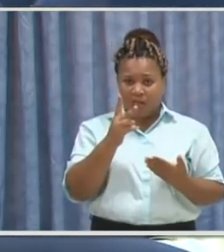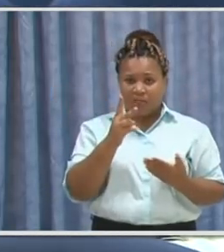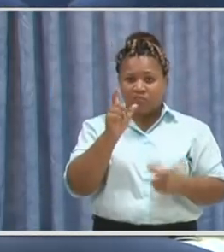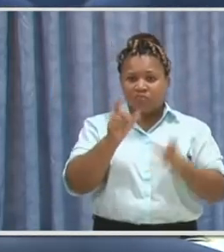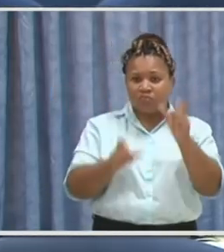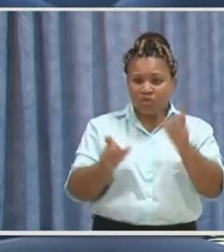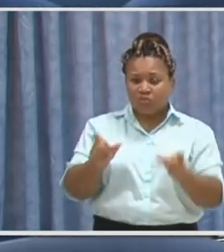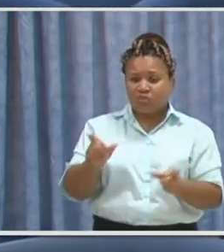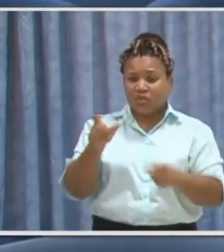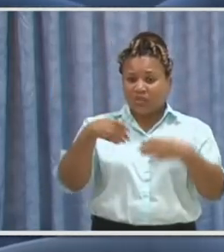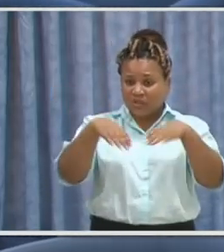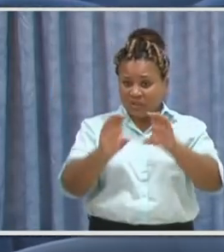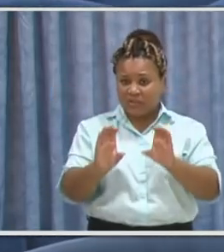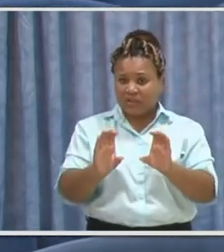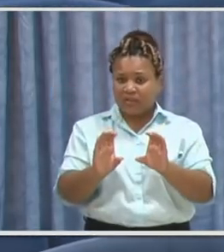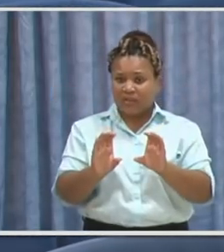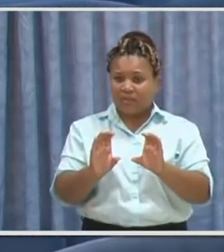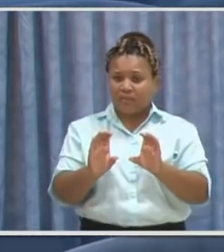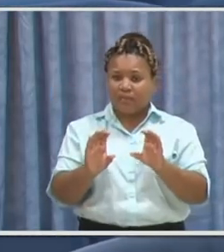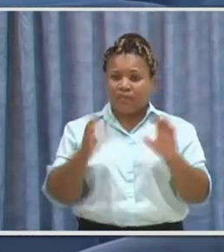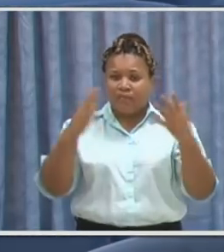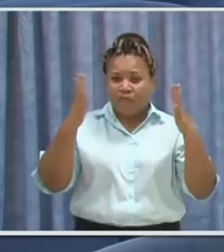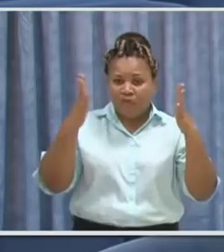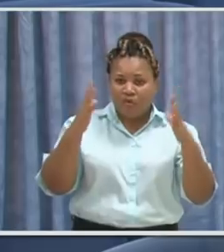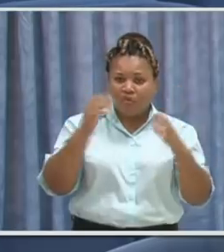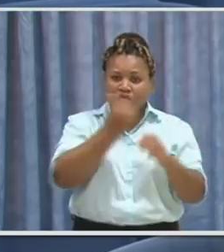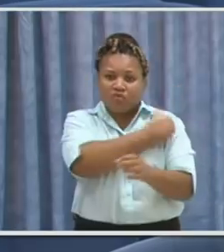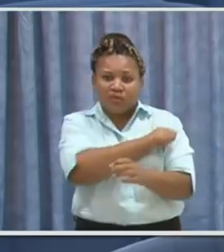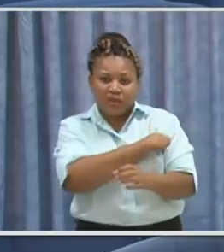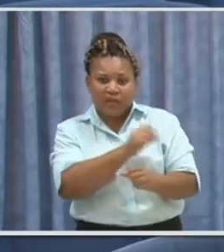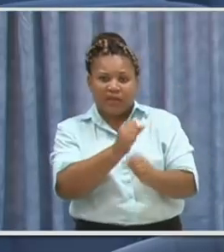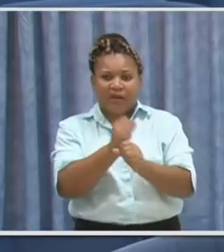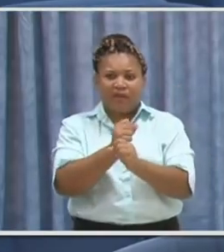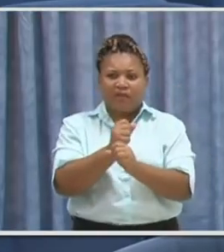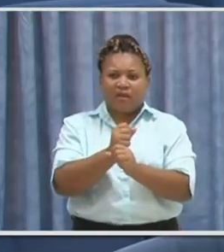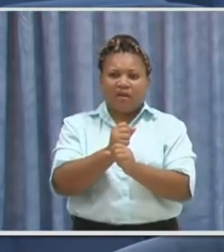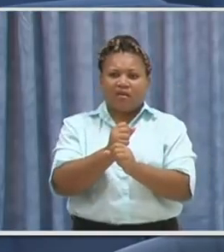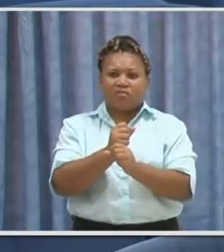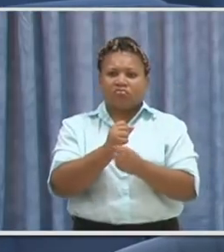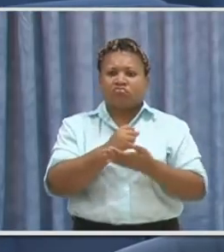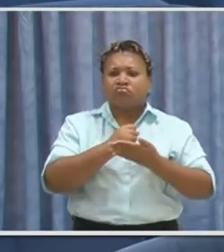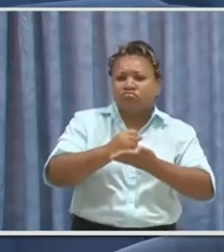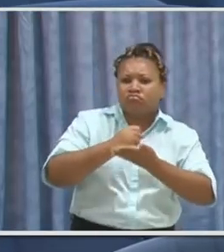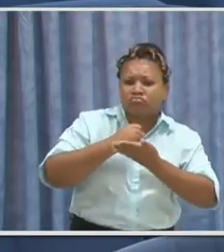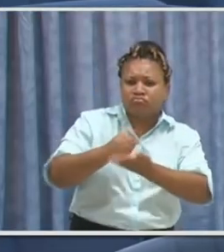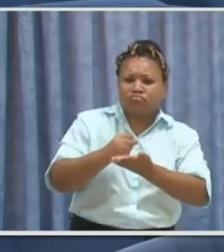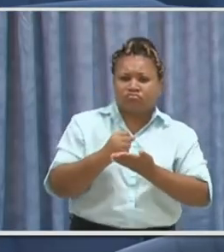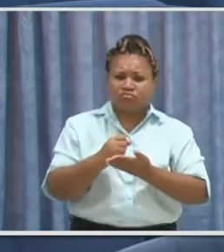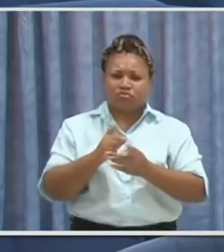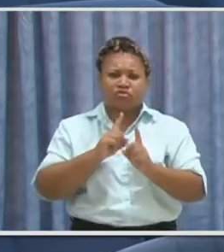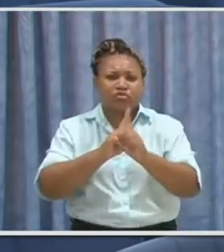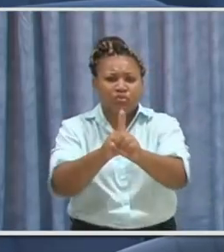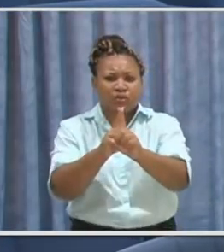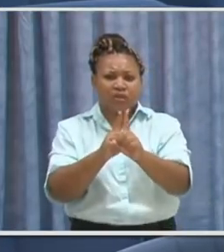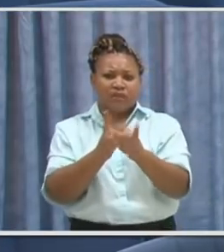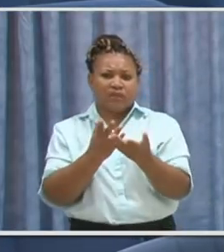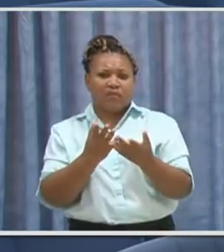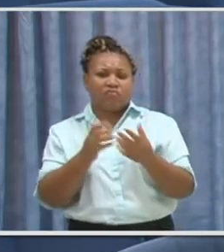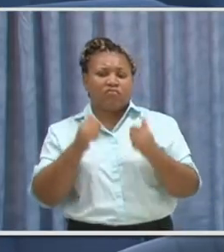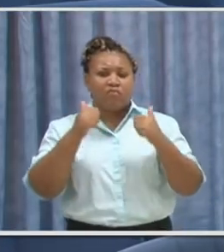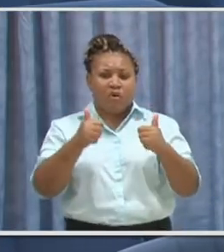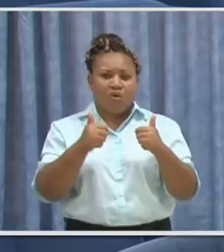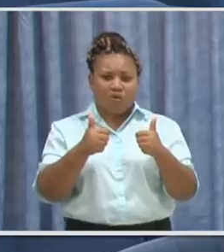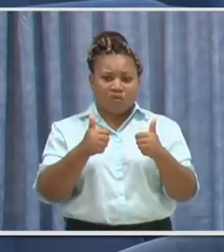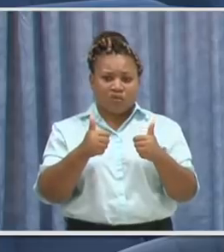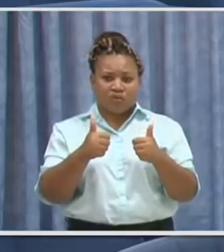faire nous ça grand cause des dit mon qui nous occupé au fait sur quelques coûts même qui nous dépenser pour traiter ça ça monsieur. Il